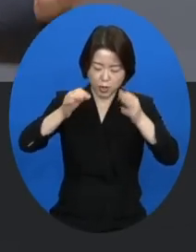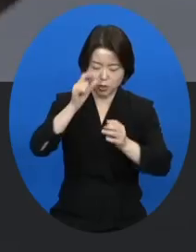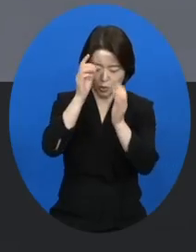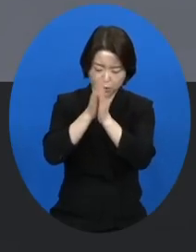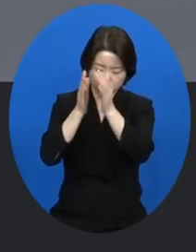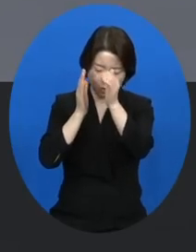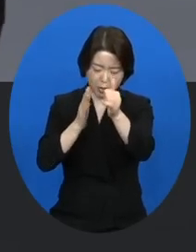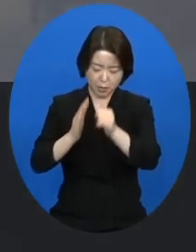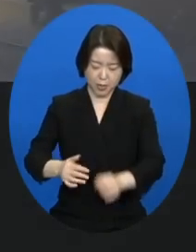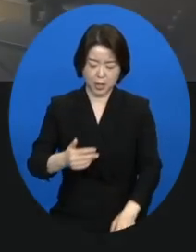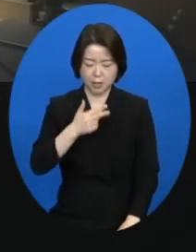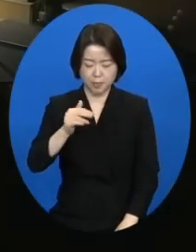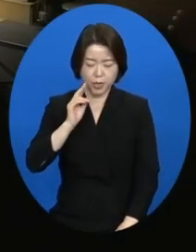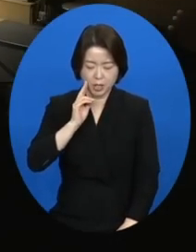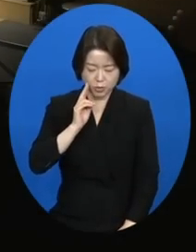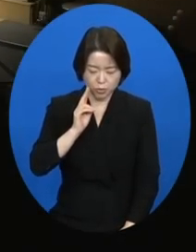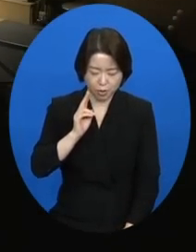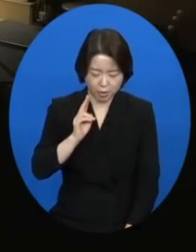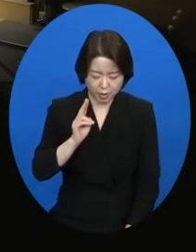하겠습니다. 주여